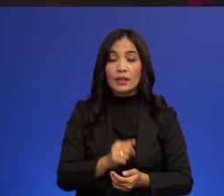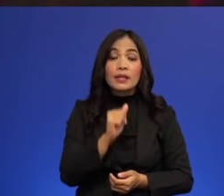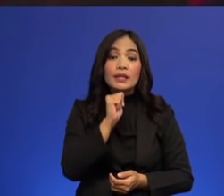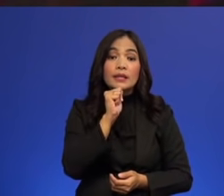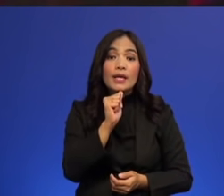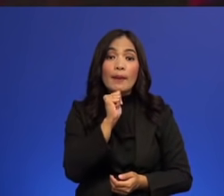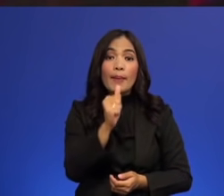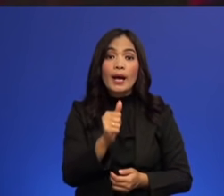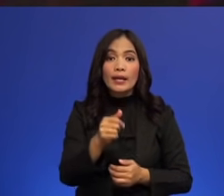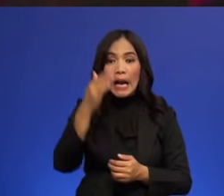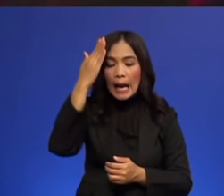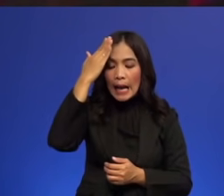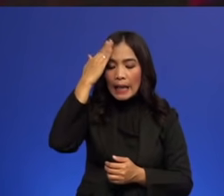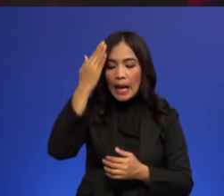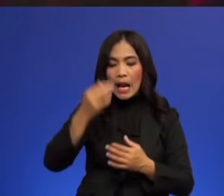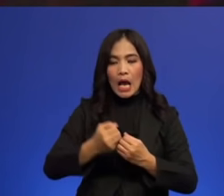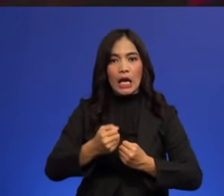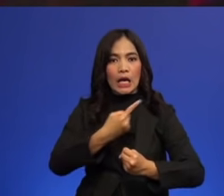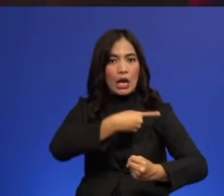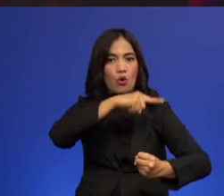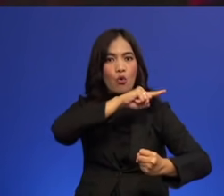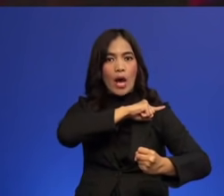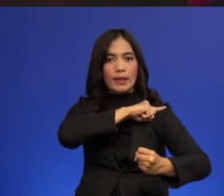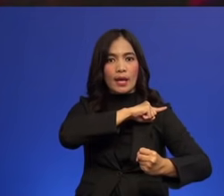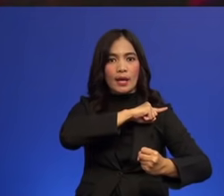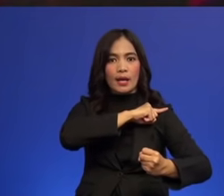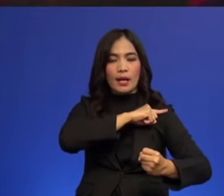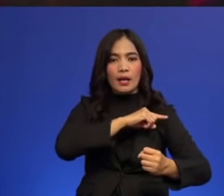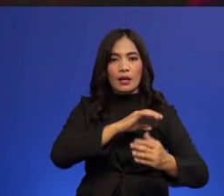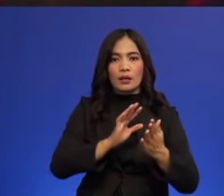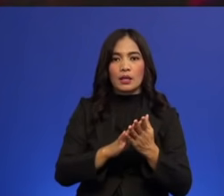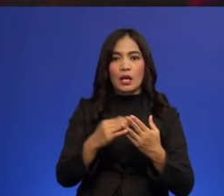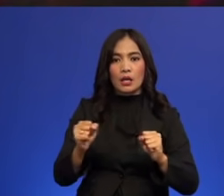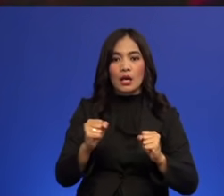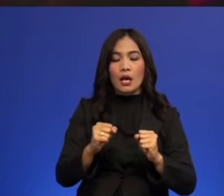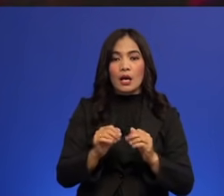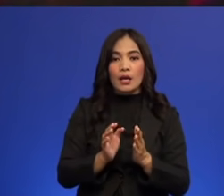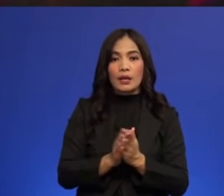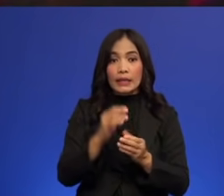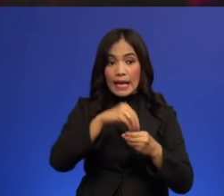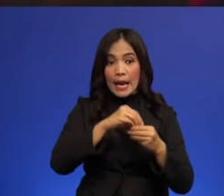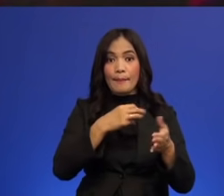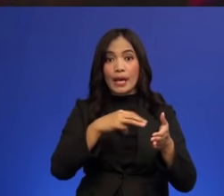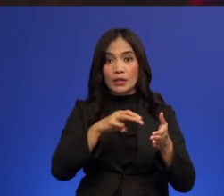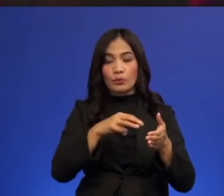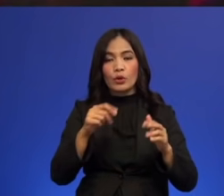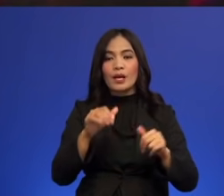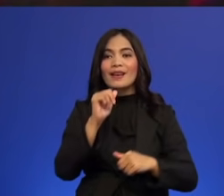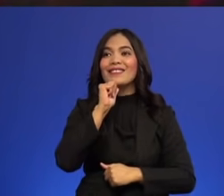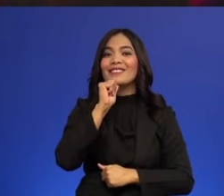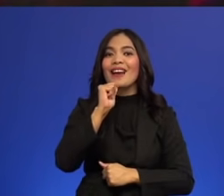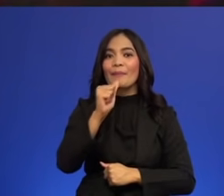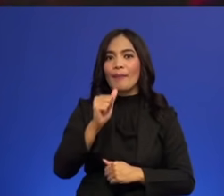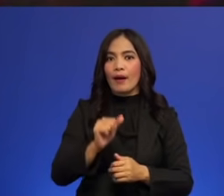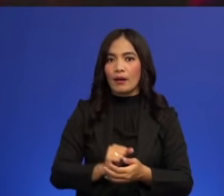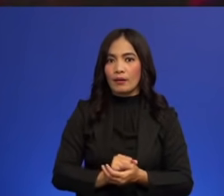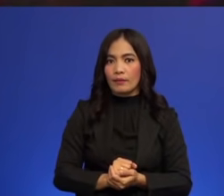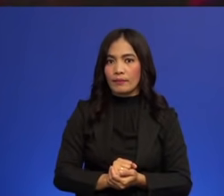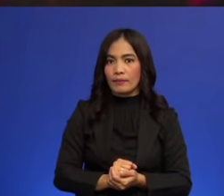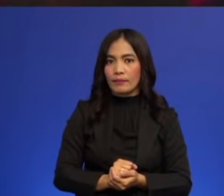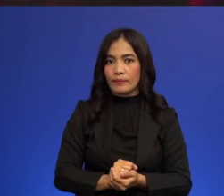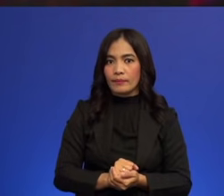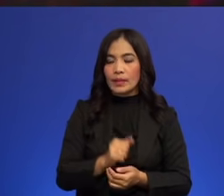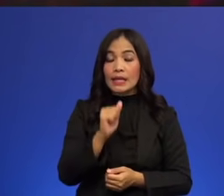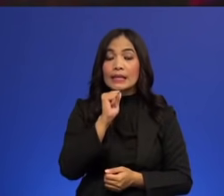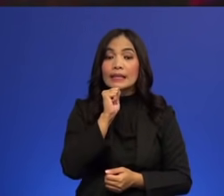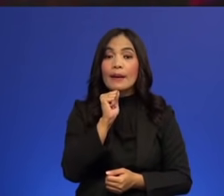Siapakah yang mengenal kekuatan murkamu dan takut kepada gemasmu? Wah, mengerikan.